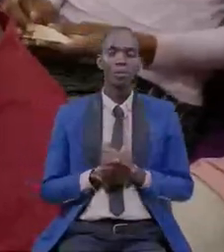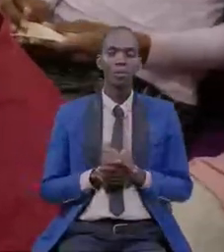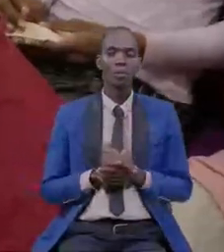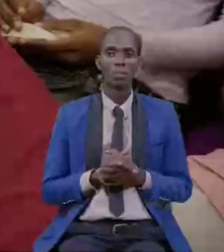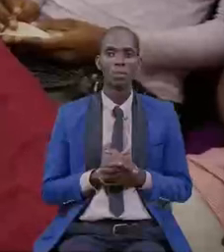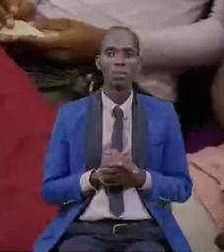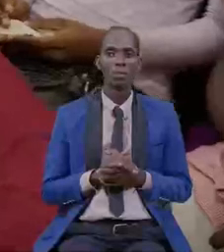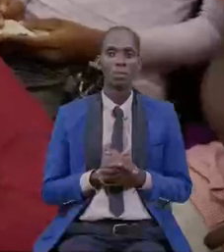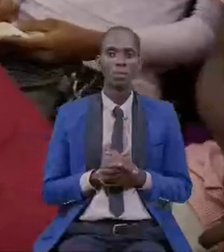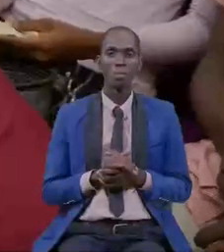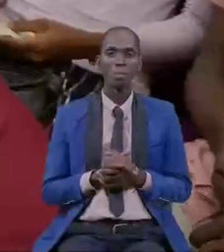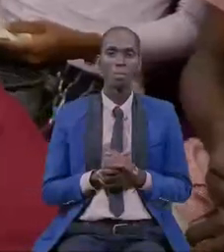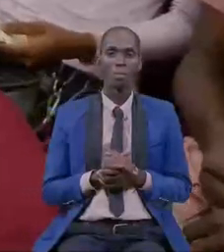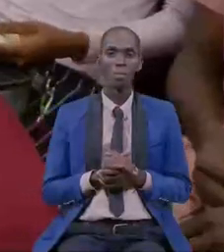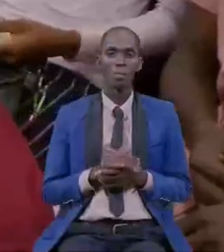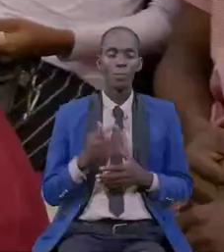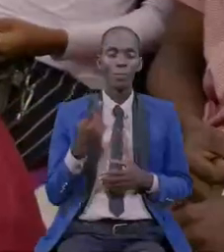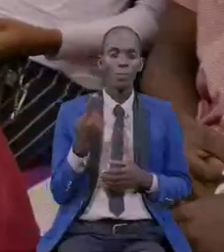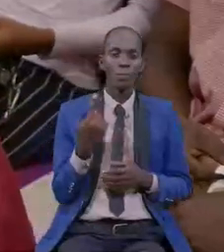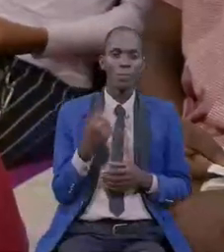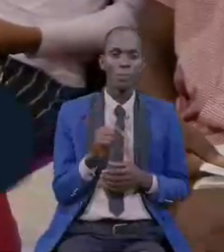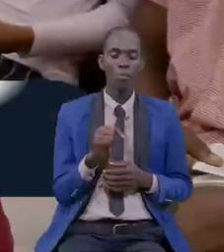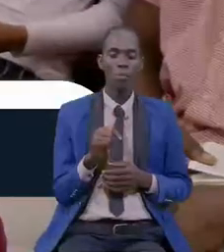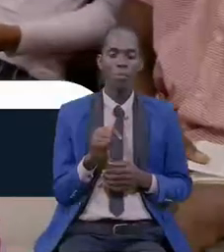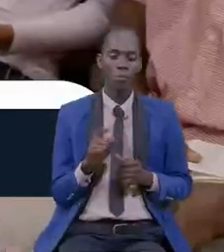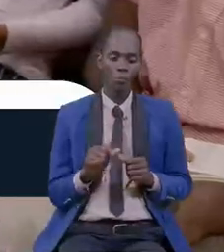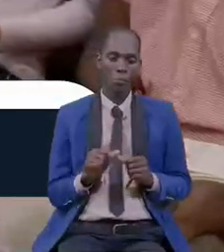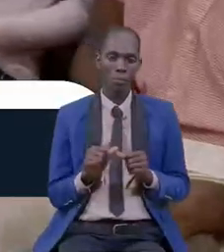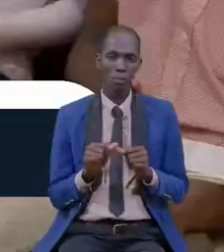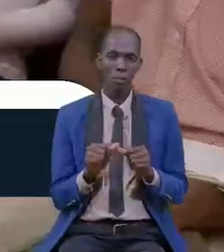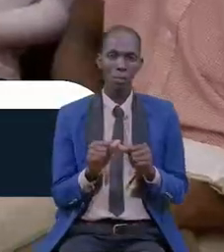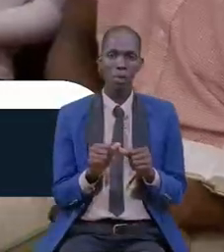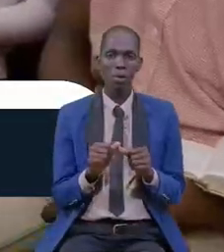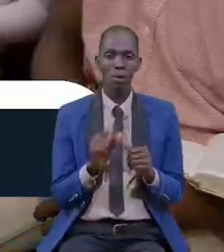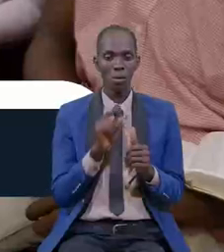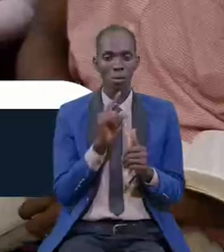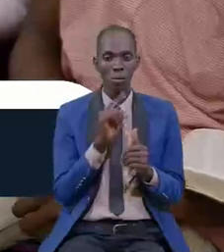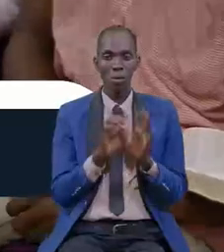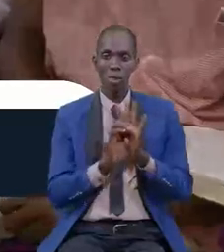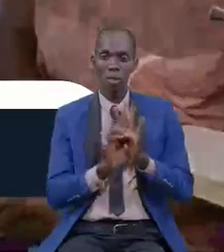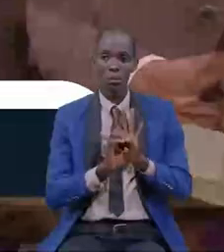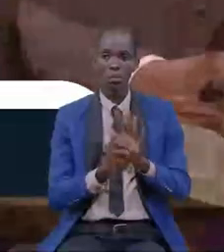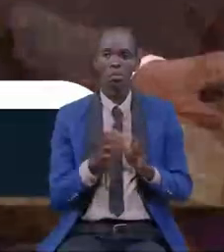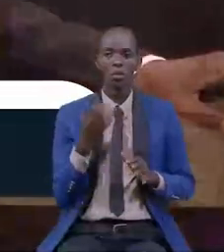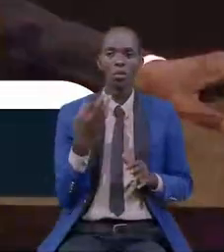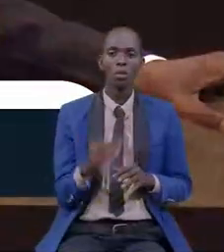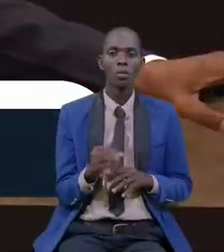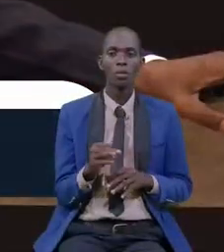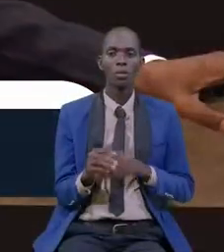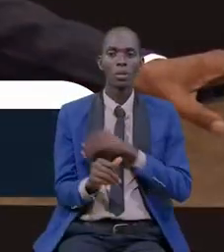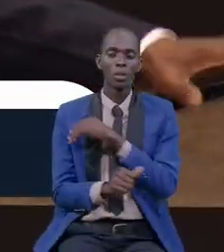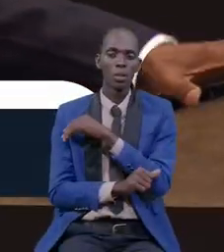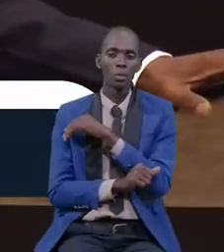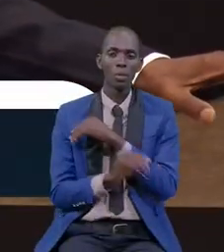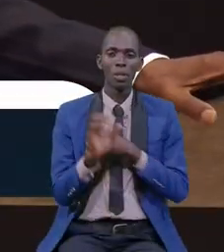parlons de l'exemple soutenu de la marche d'Abraham par